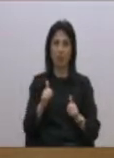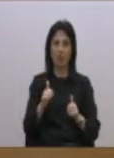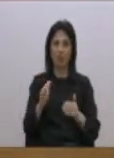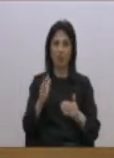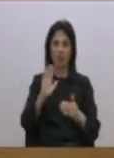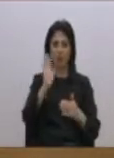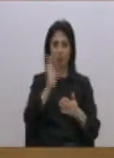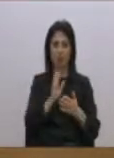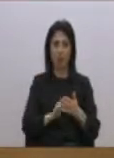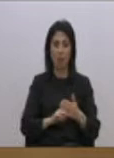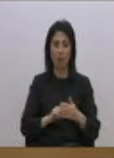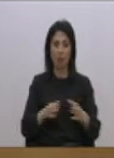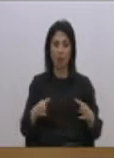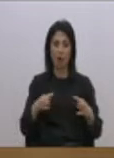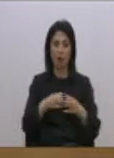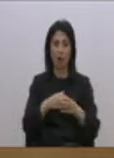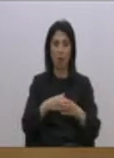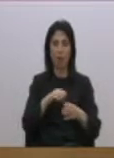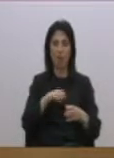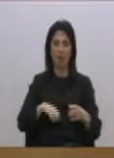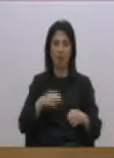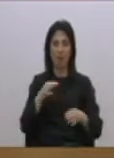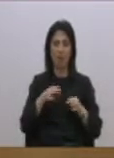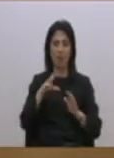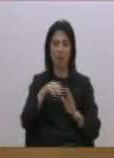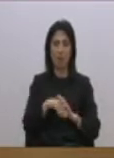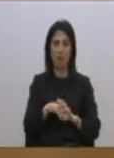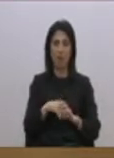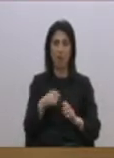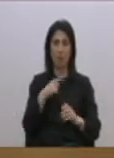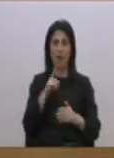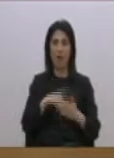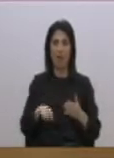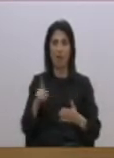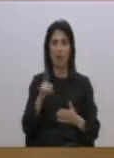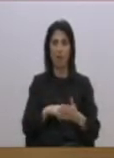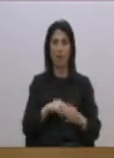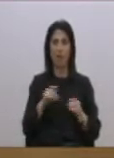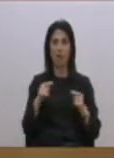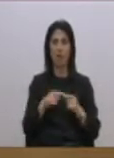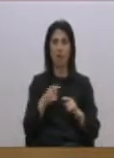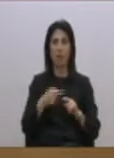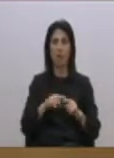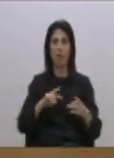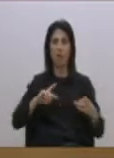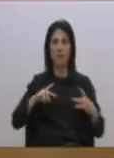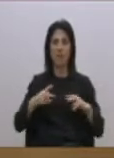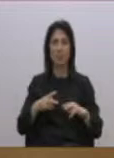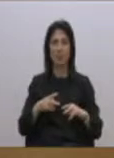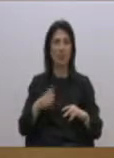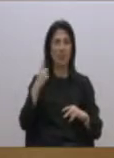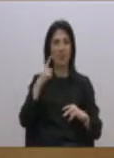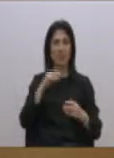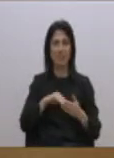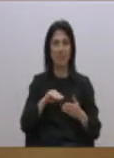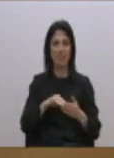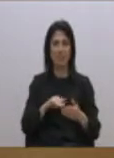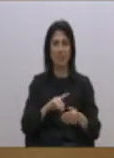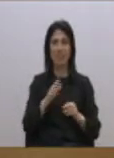შლის კორპორატივიზმ სასამართლოში და მე არ მჯერა ზუსტად იმ ცვლილებების, არც ინიციირების,